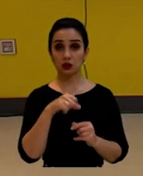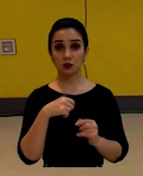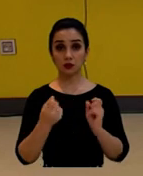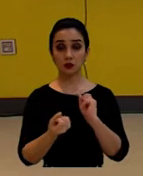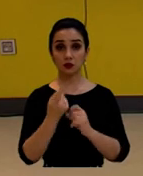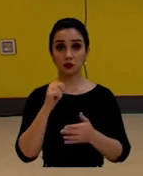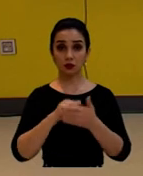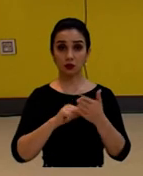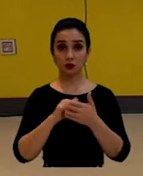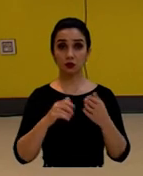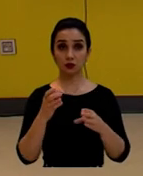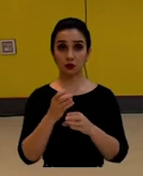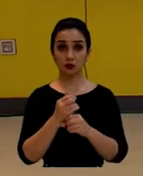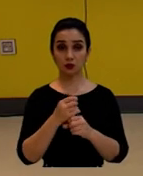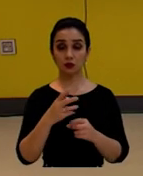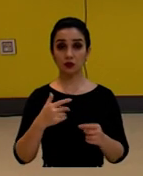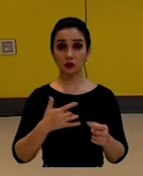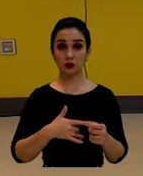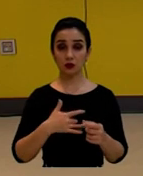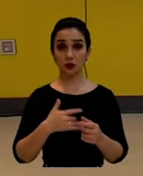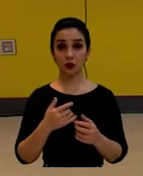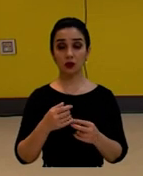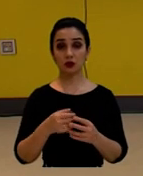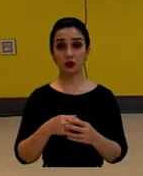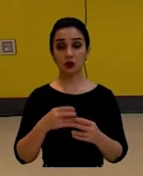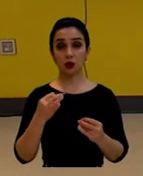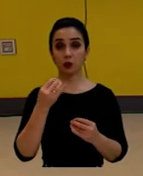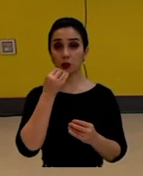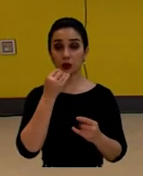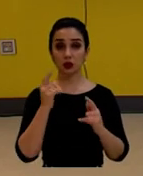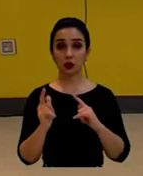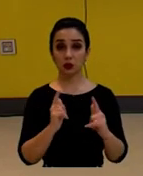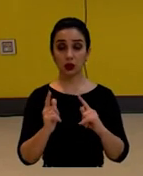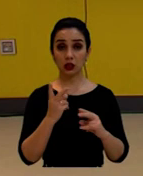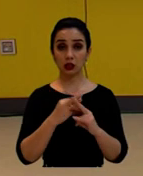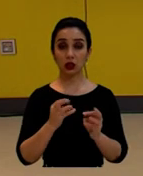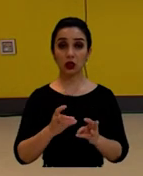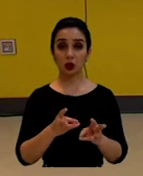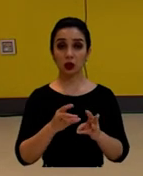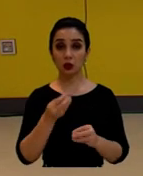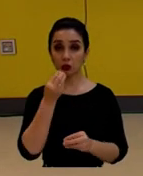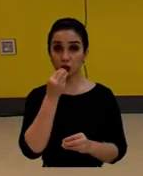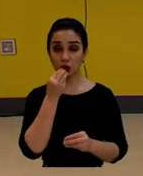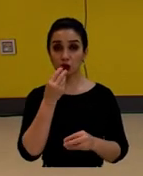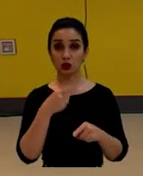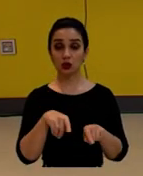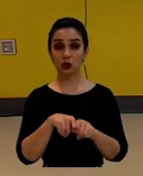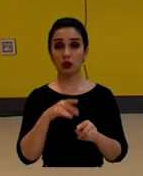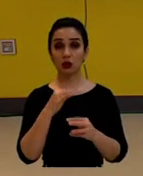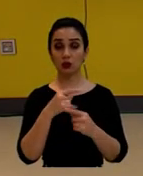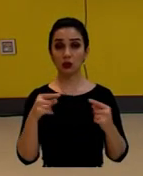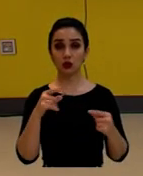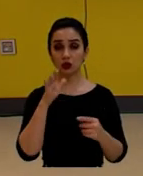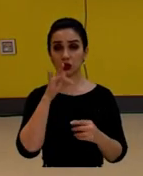явилось причиной сокращения кишечника. Потребление приготовленной на огне пищи на